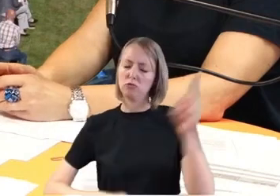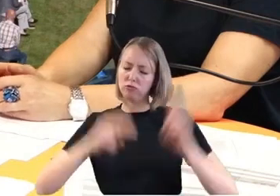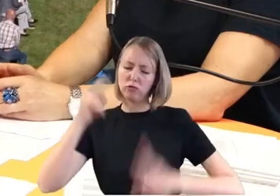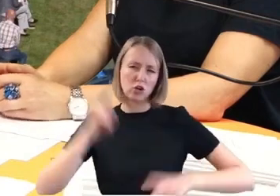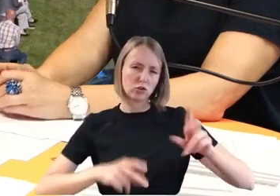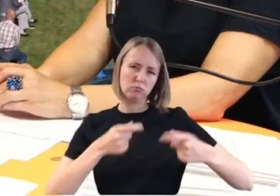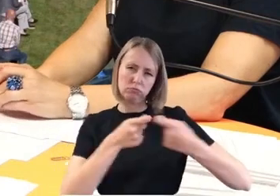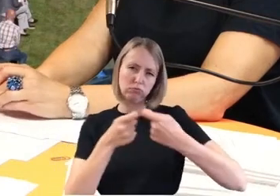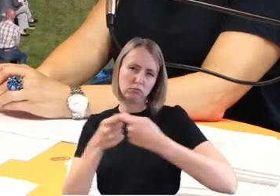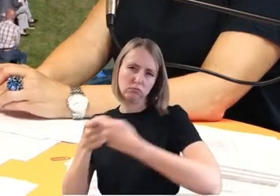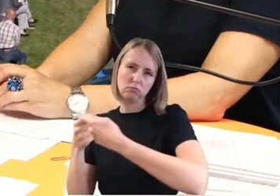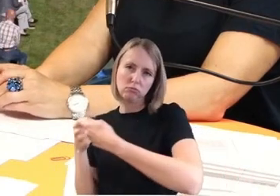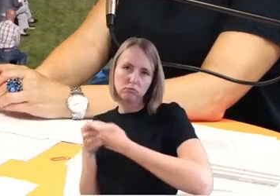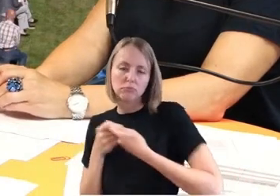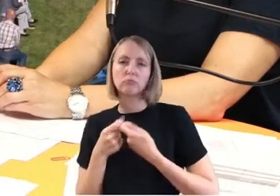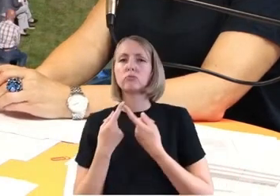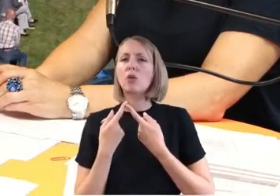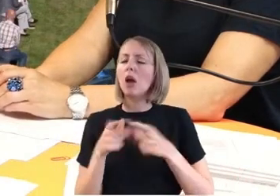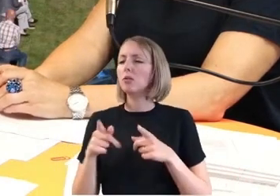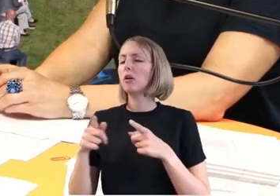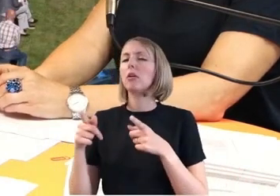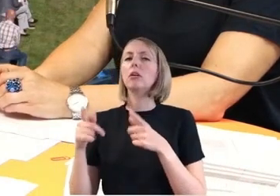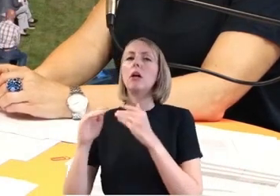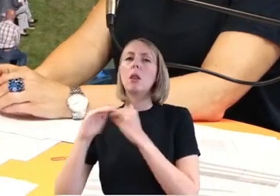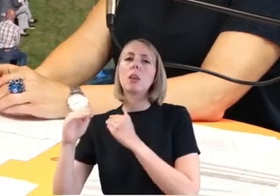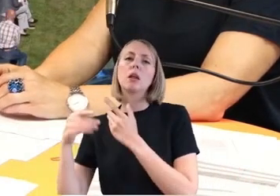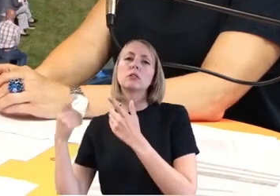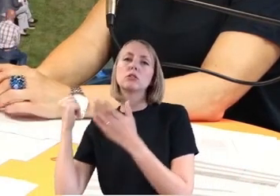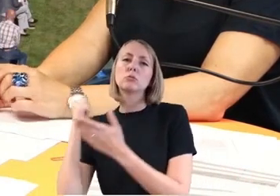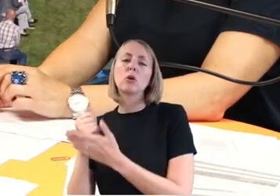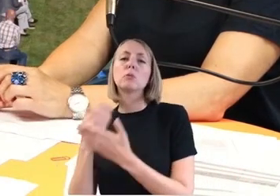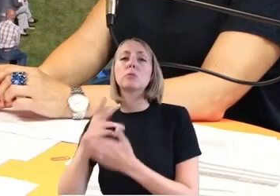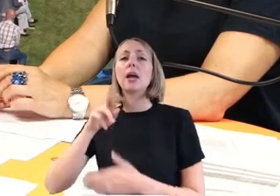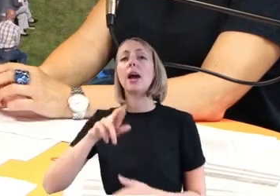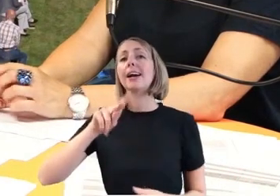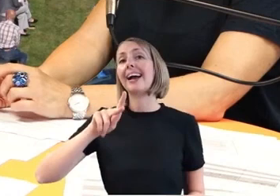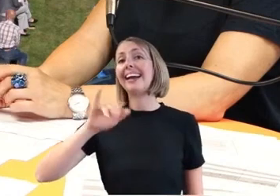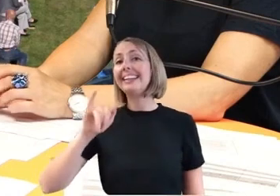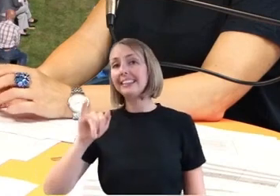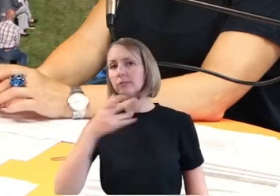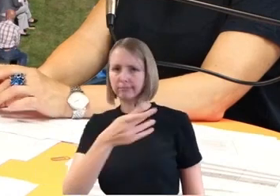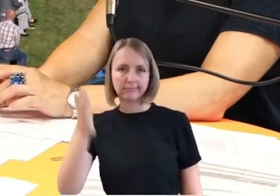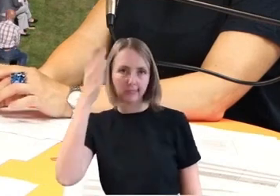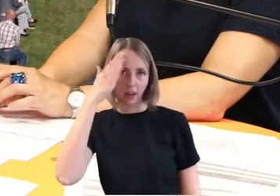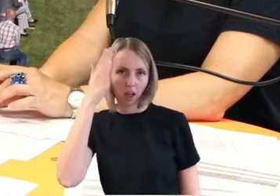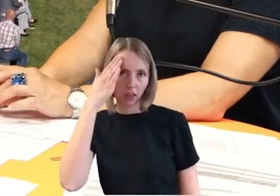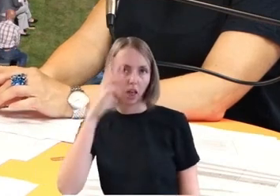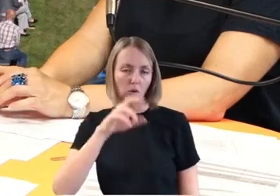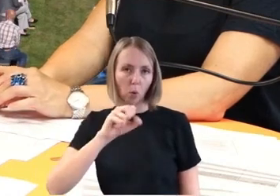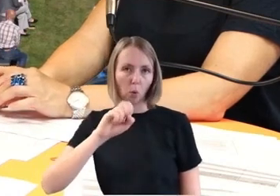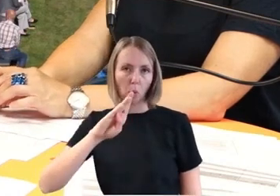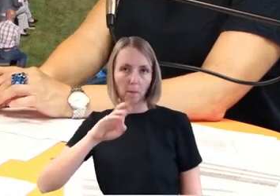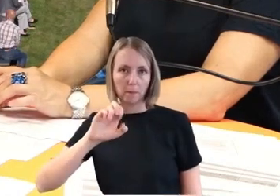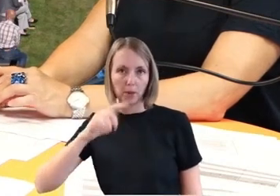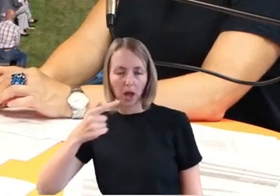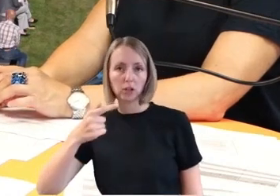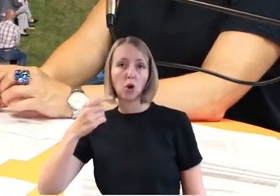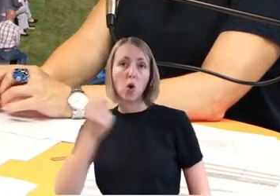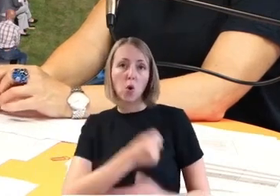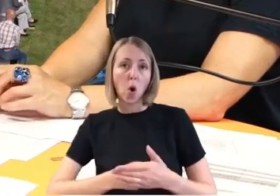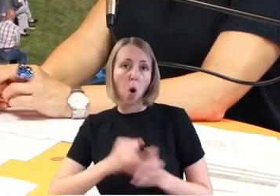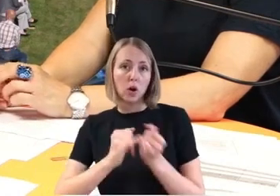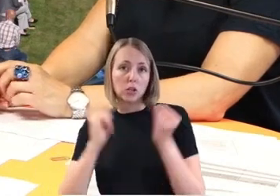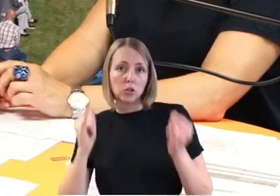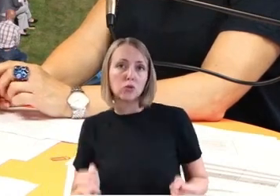landes und bundesbehörden ich greife nur drei heraus das lka ist jedem in der zwischenzeit einen begriff in bezug auf